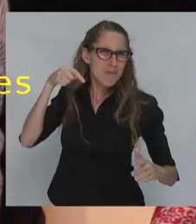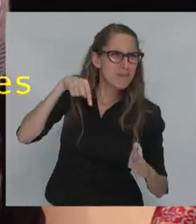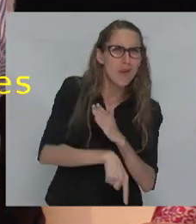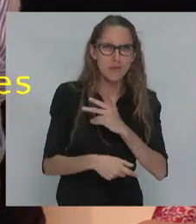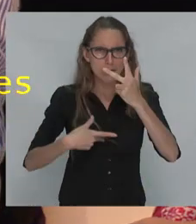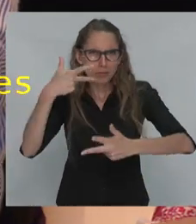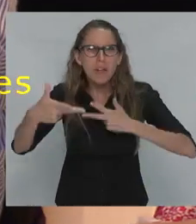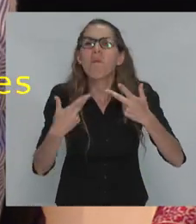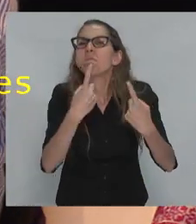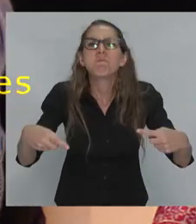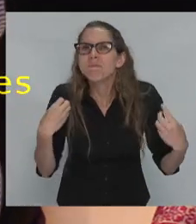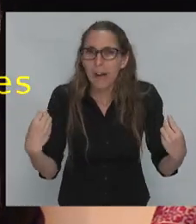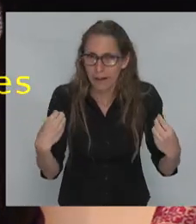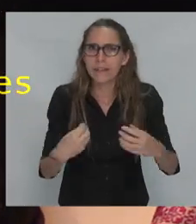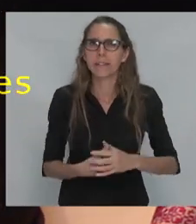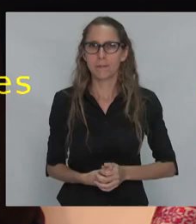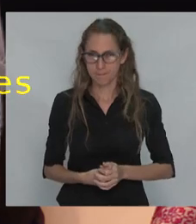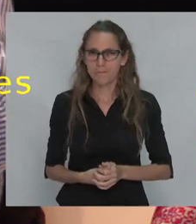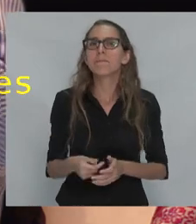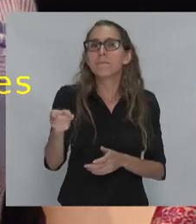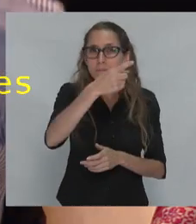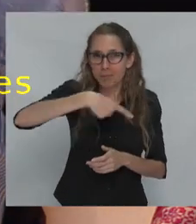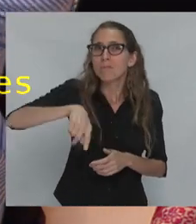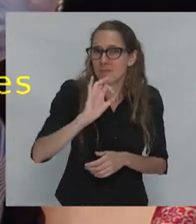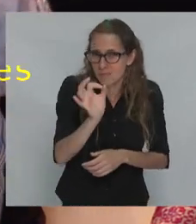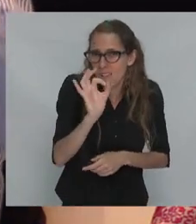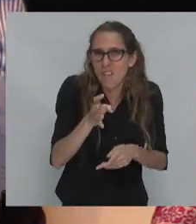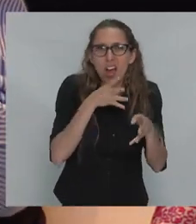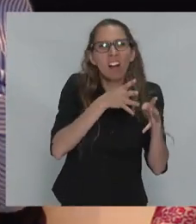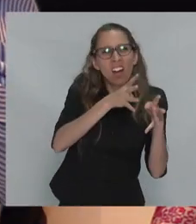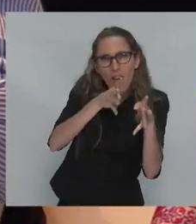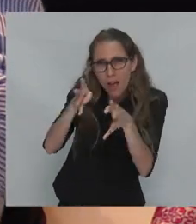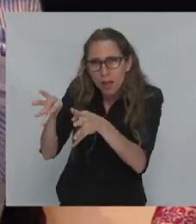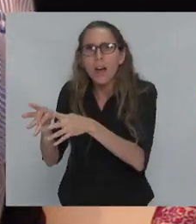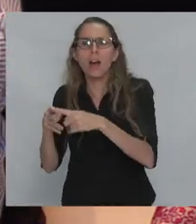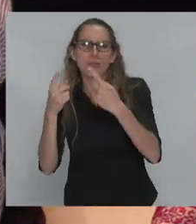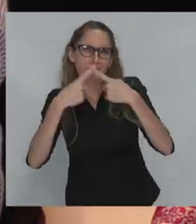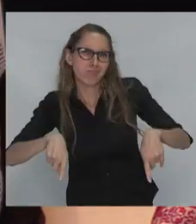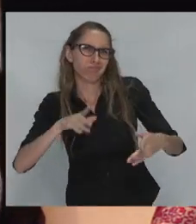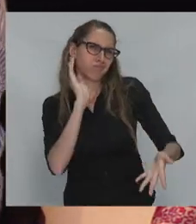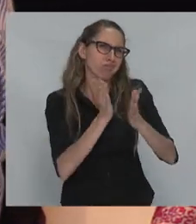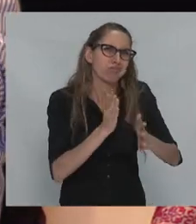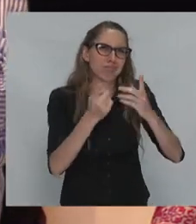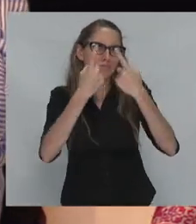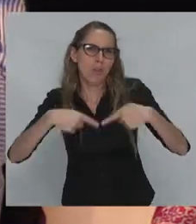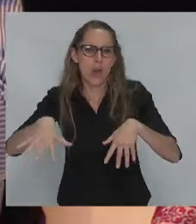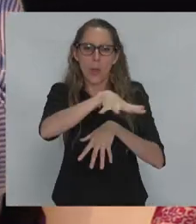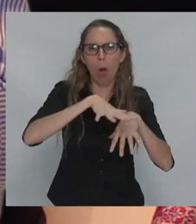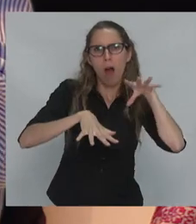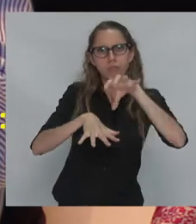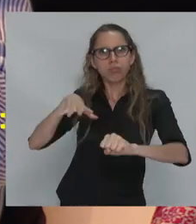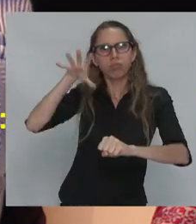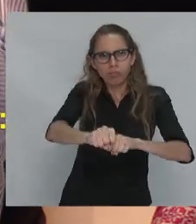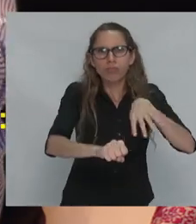que toutes les guerres, toutes les agressions, toutes les occupations qui ont été menées par